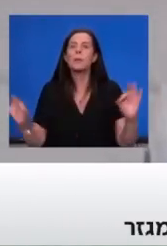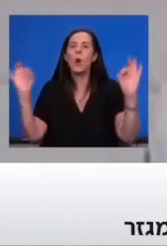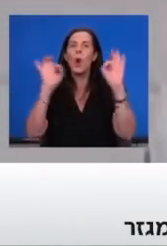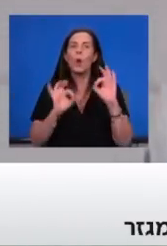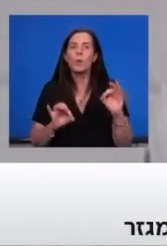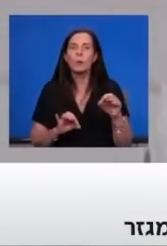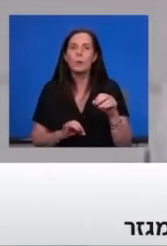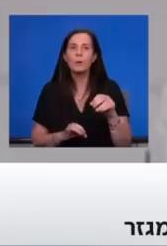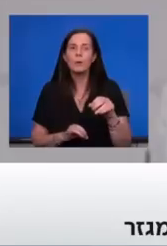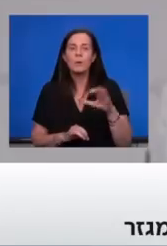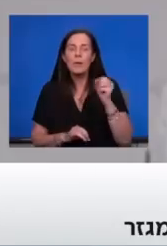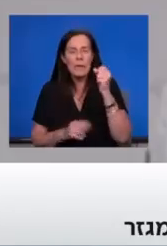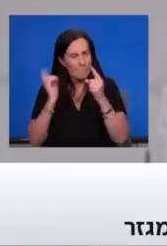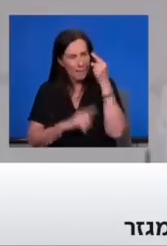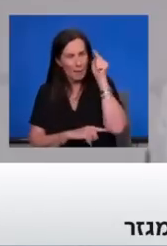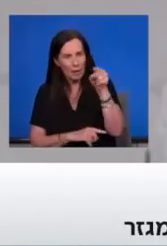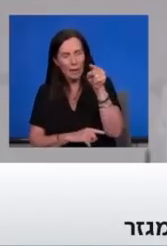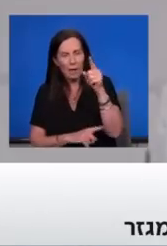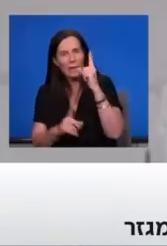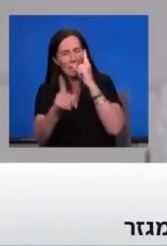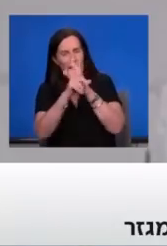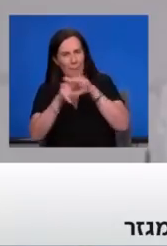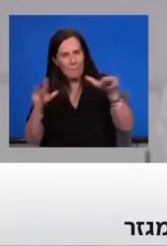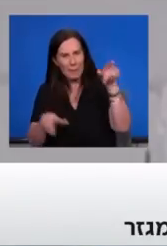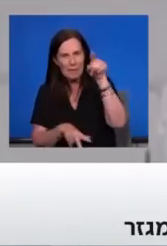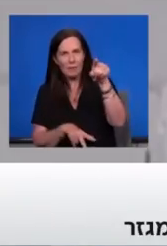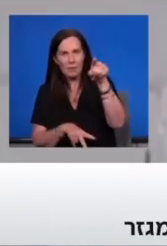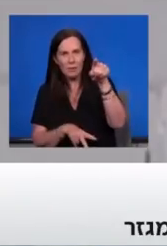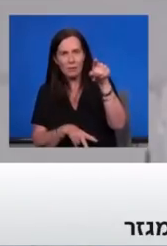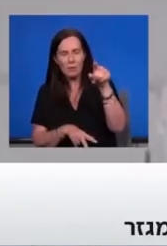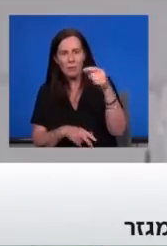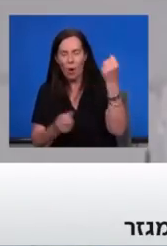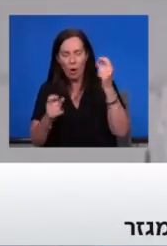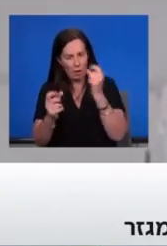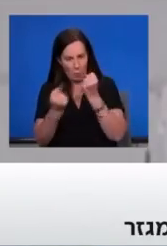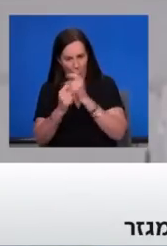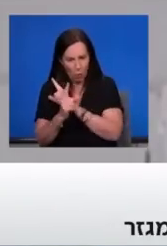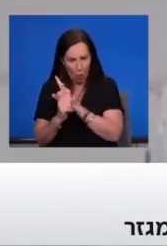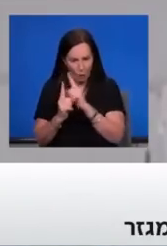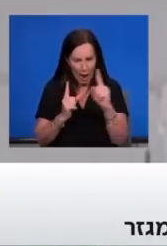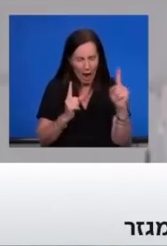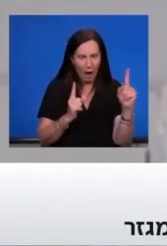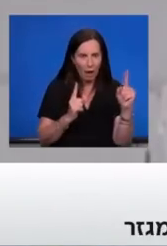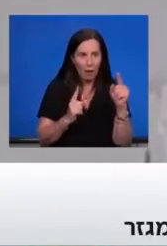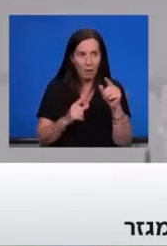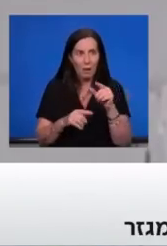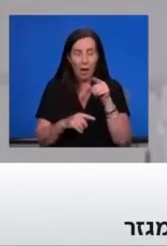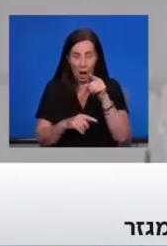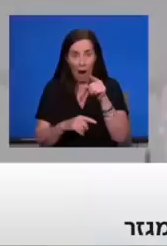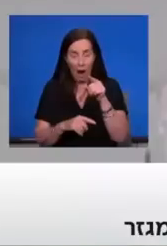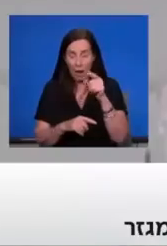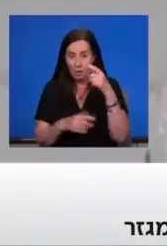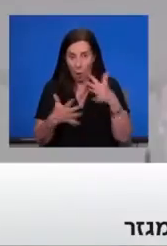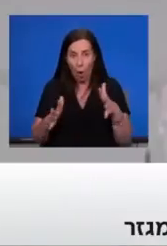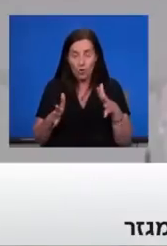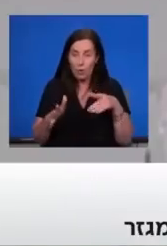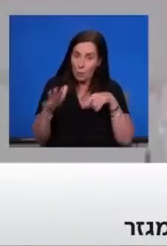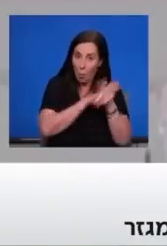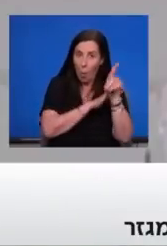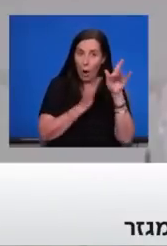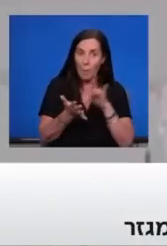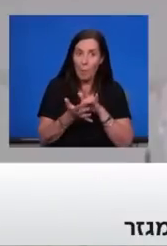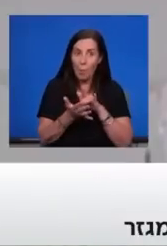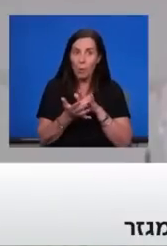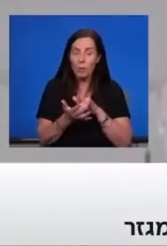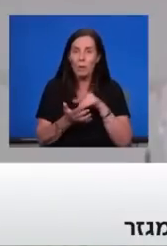טיבי, אם במקרה היית נתקל בסיטואציה כזאת, עובר עם הרכב ליד, האם מצד אחד היית חושש ובורח מהמקום,